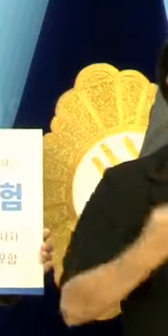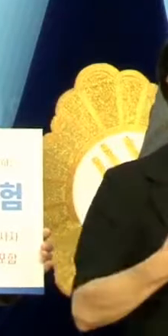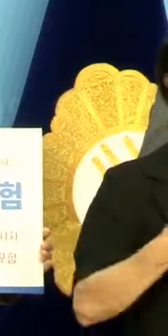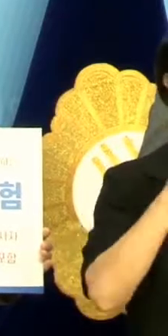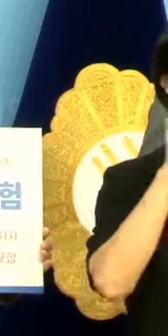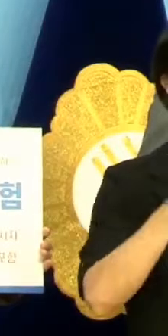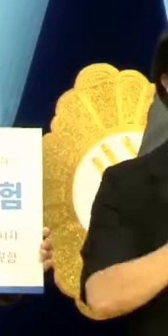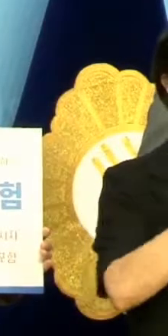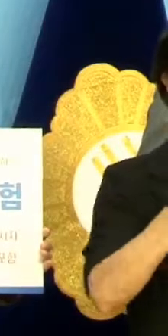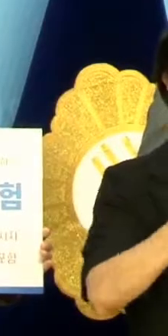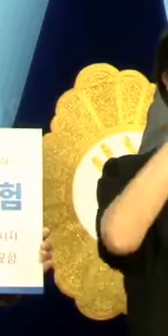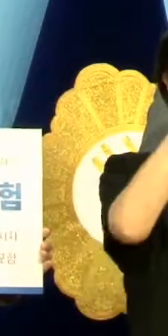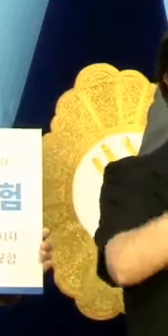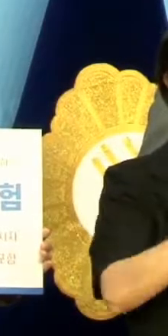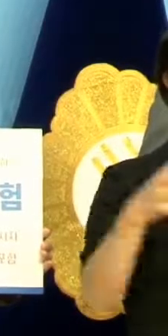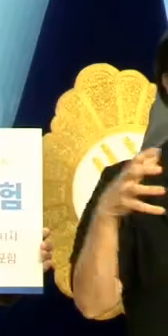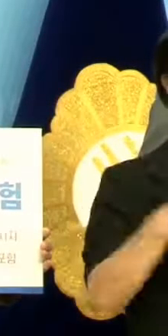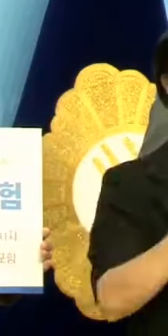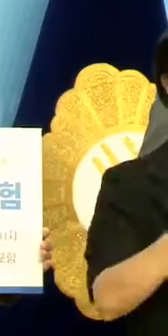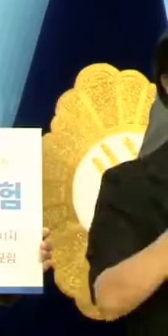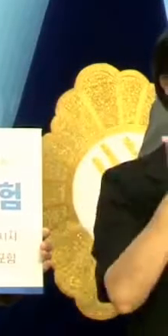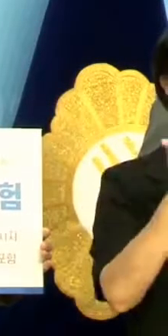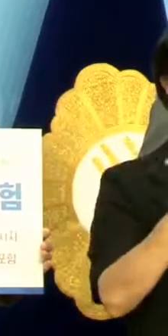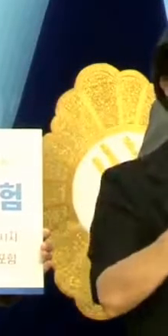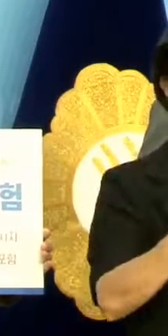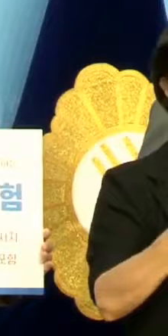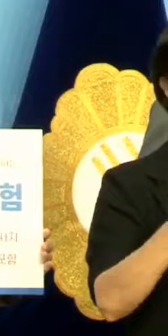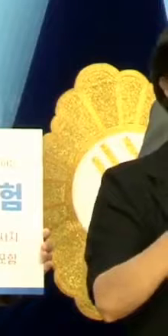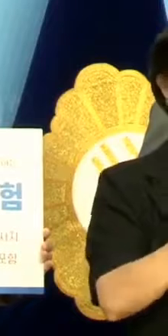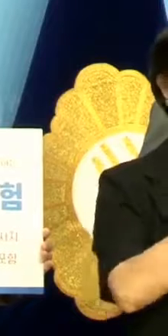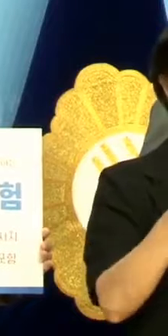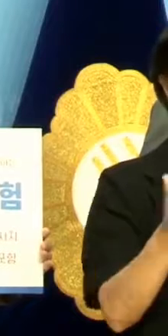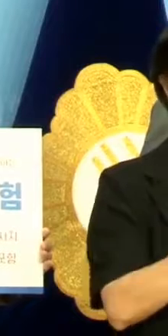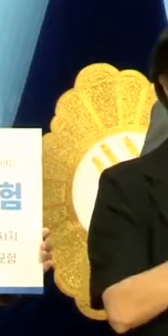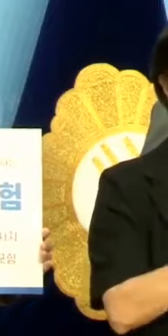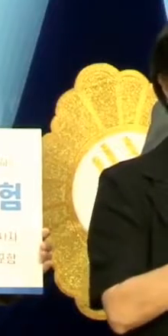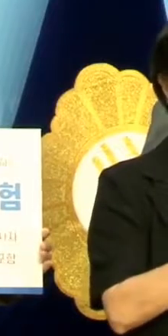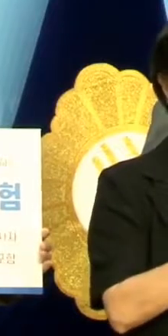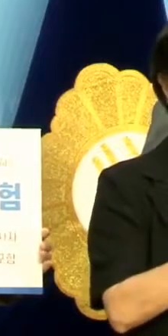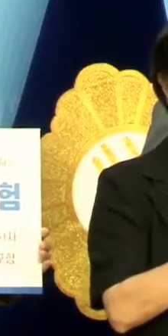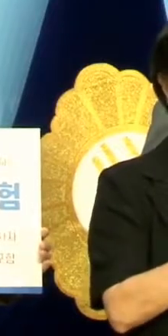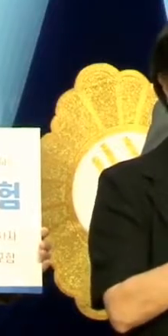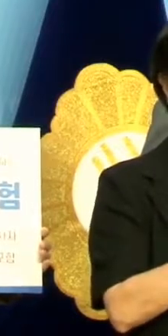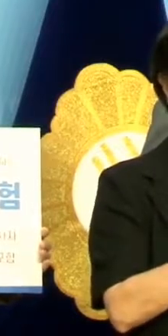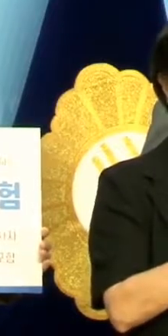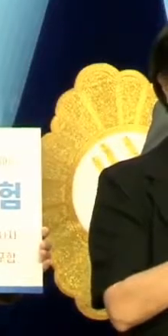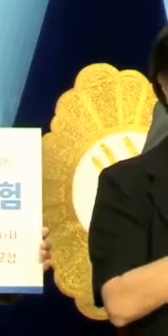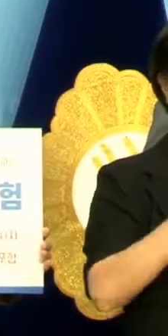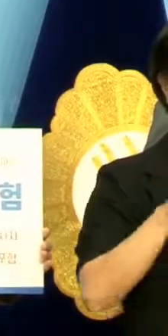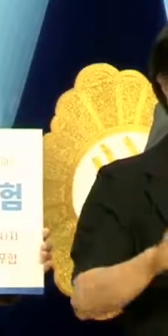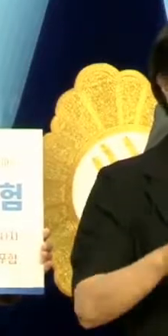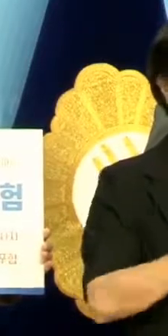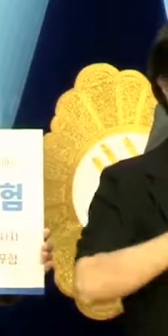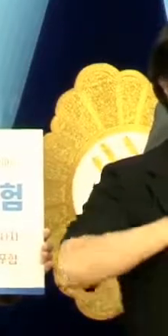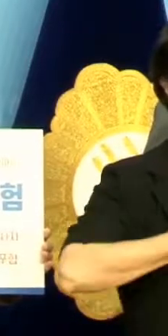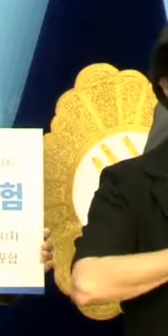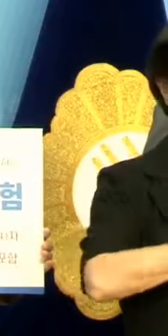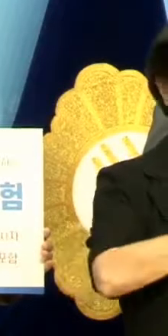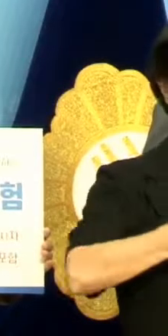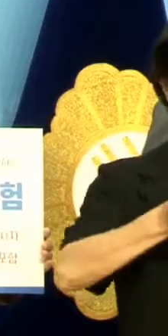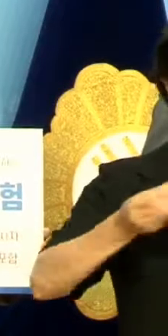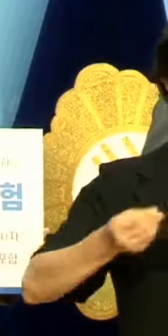포함해서 총 10 7차례의 공식 비공식 회의를 진행했습니다 사실은 이번에 당사자를 위원으로